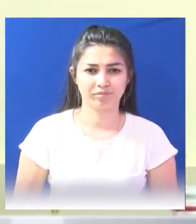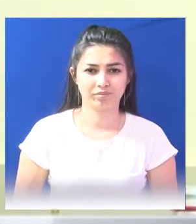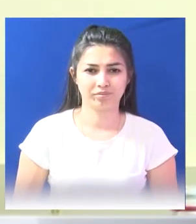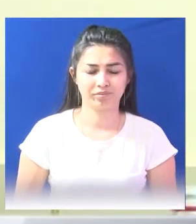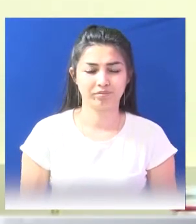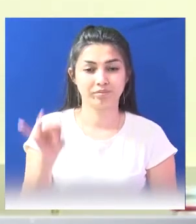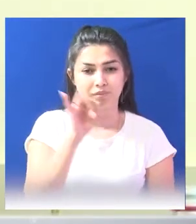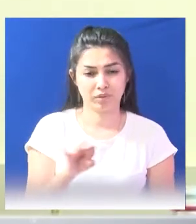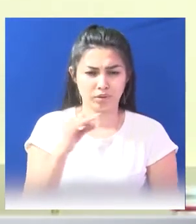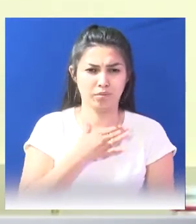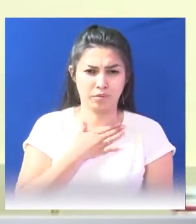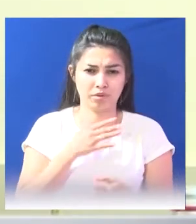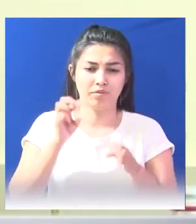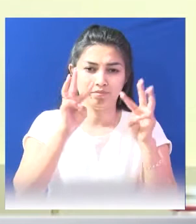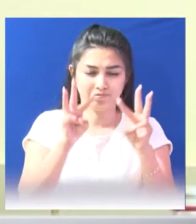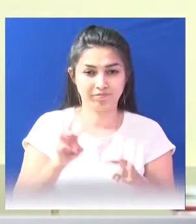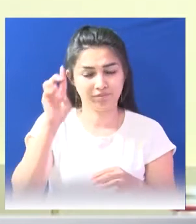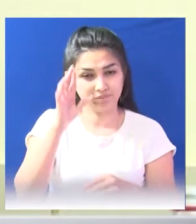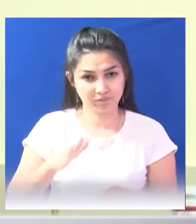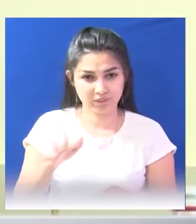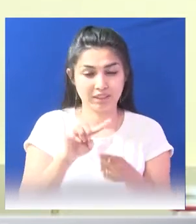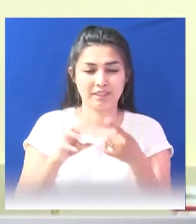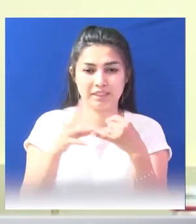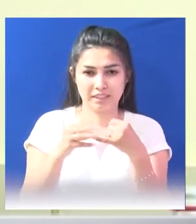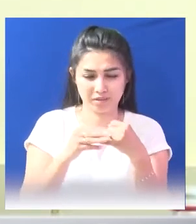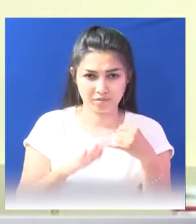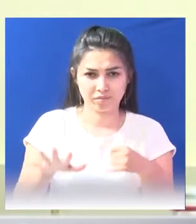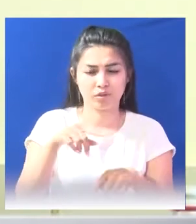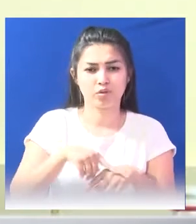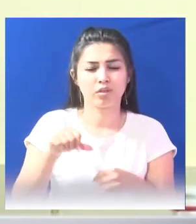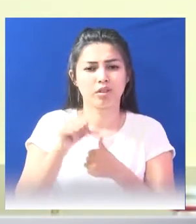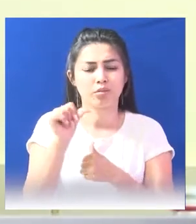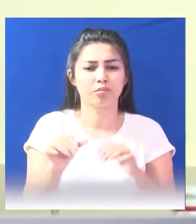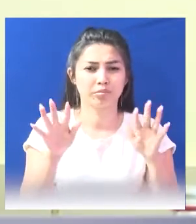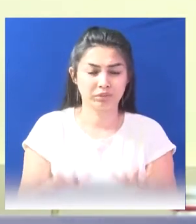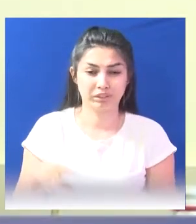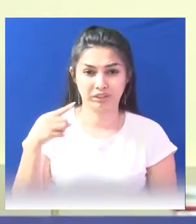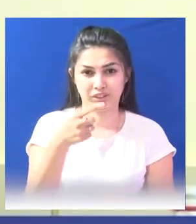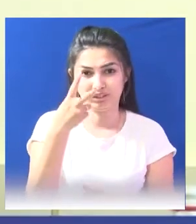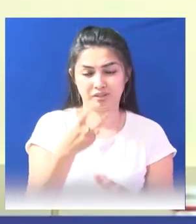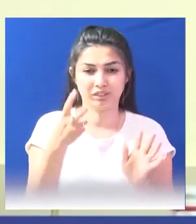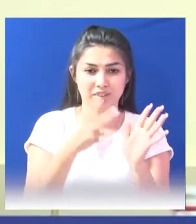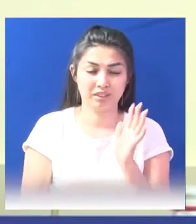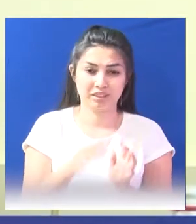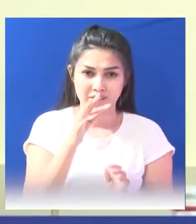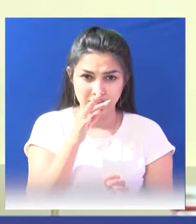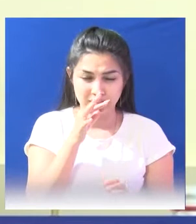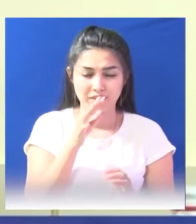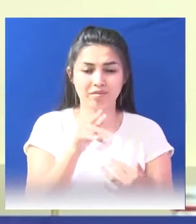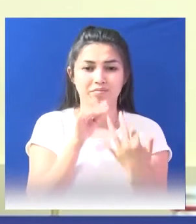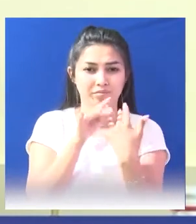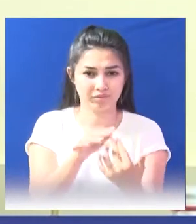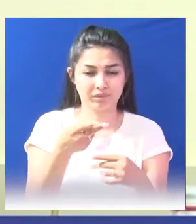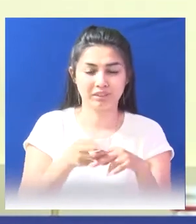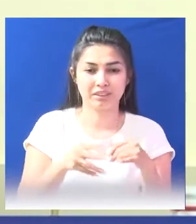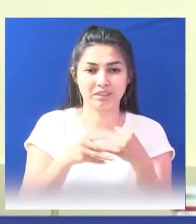В истории нашей нации, нашего государства, Авлетинская земля занимает особое место. А 1270-летие Атлахской битвы на